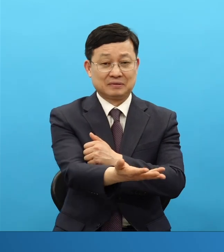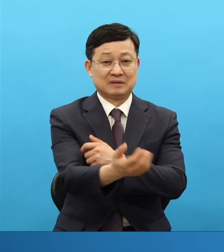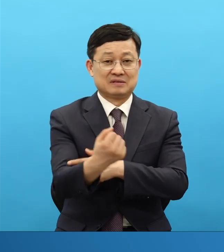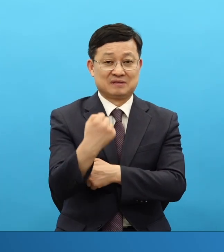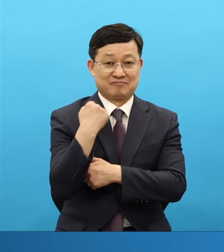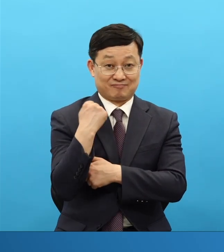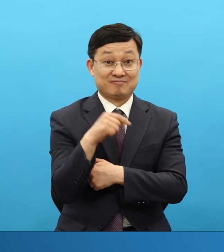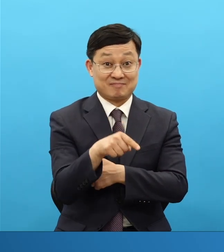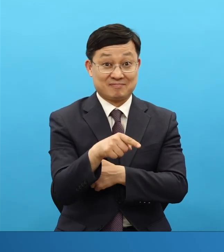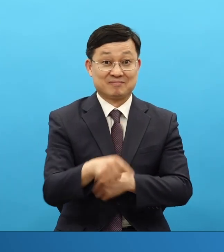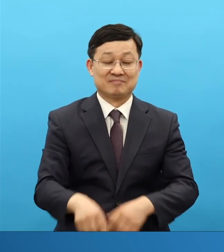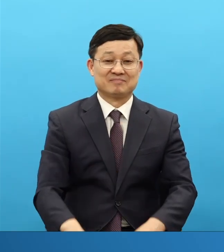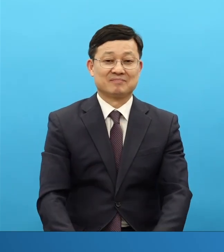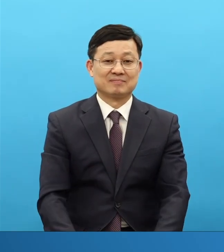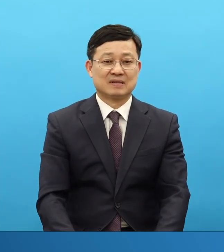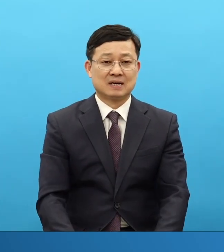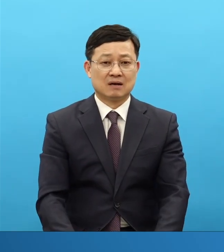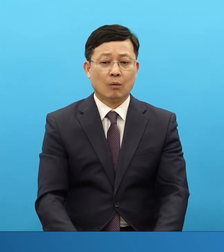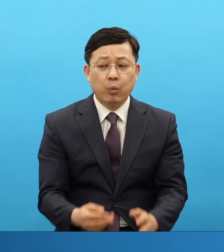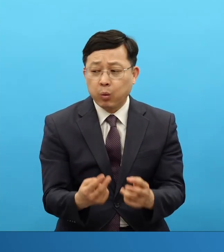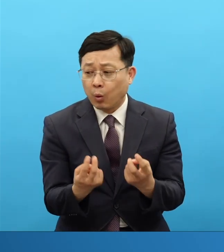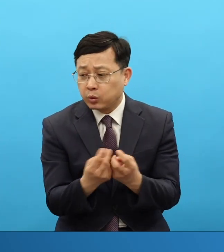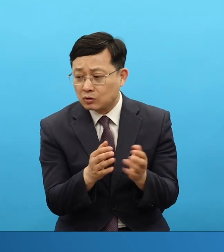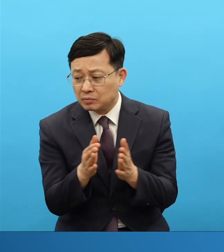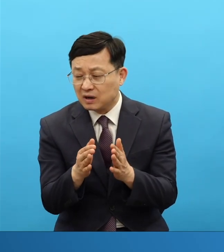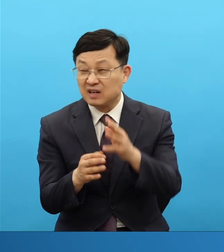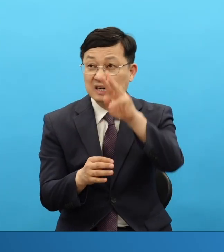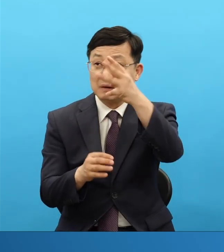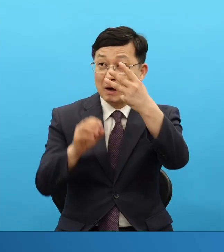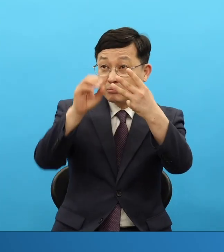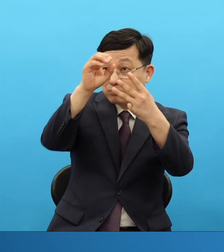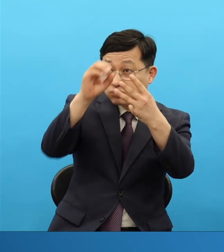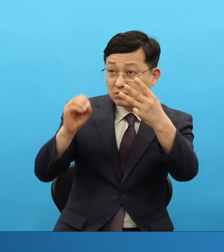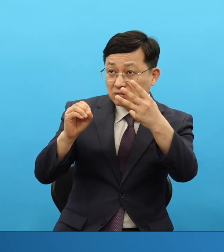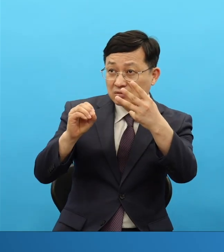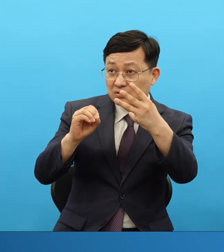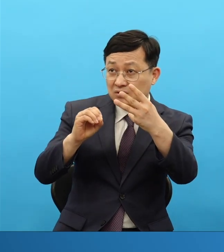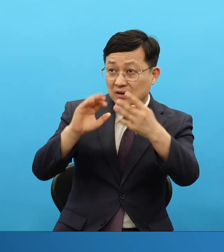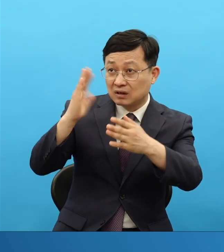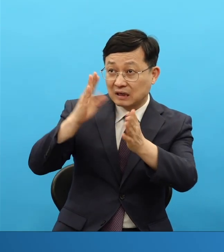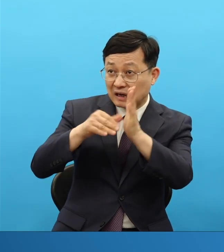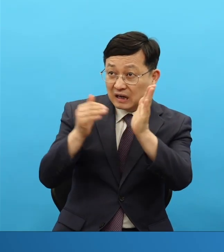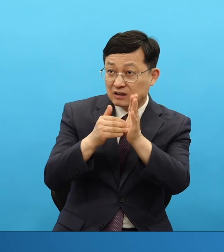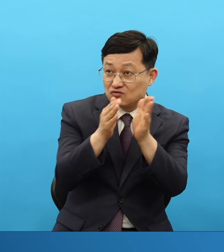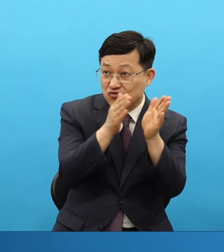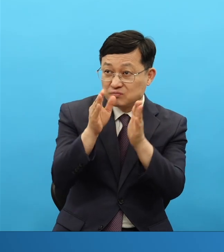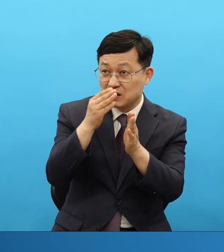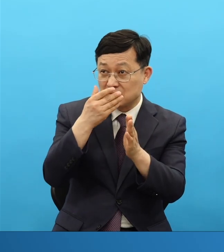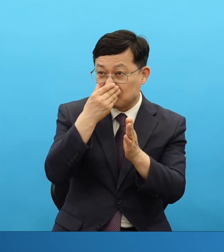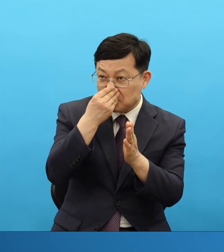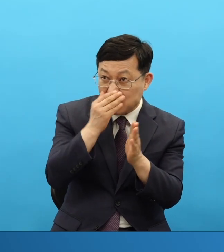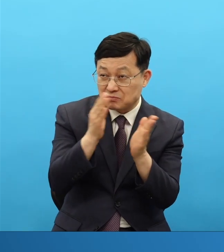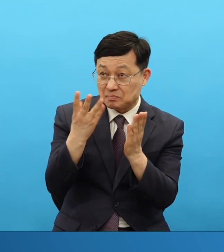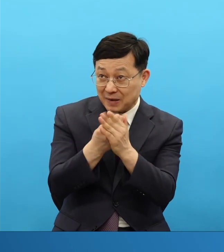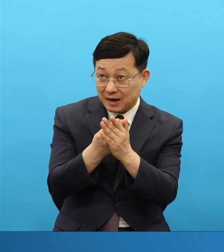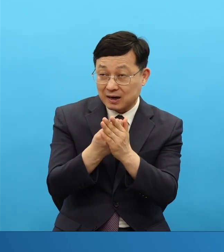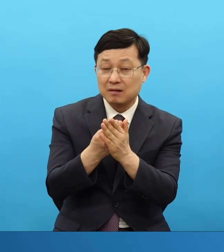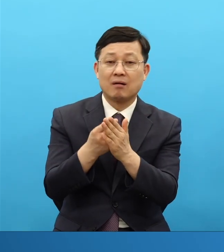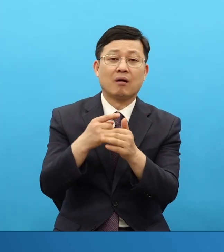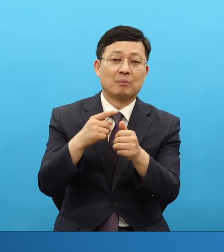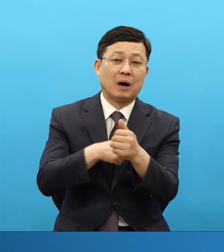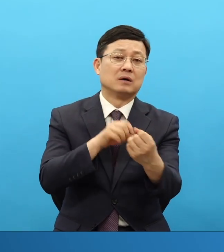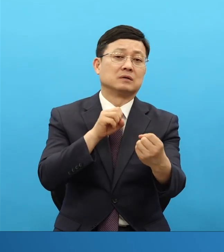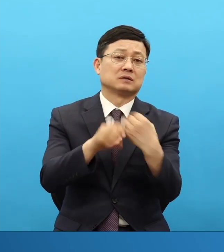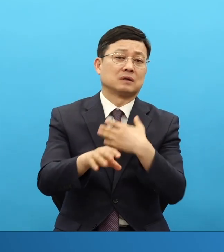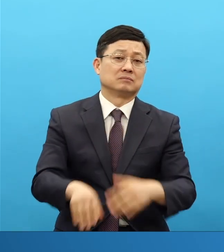어느 정도 준비하면 됩니까? To 300%입니다. what extent should you prepare? 이게 300%. 기도의 비밀입니다. This is the mystery of 여러분이 prayer.